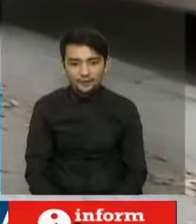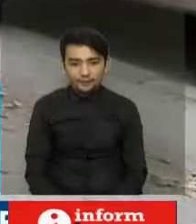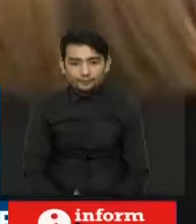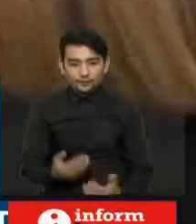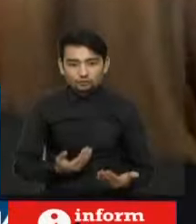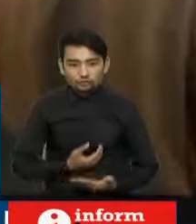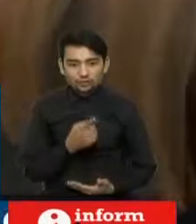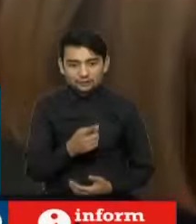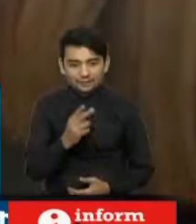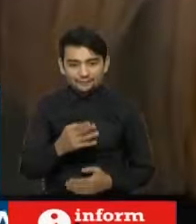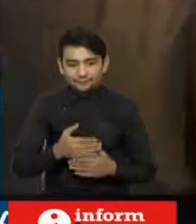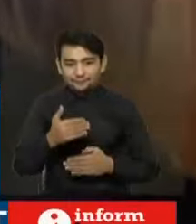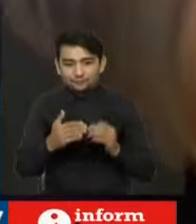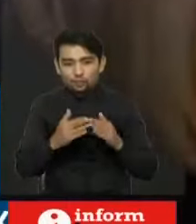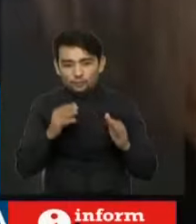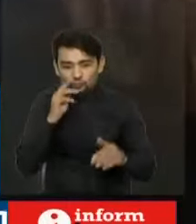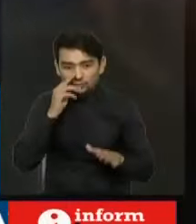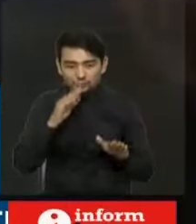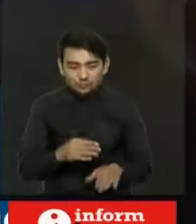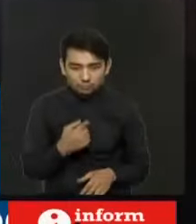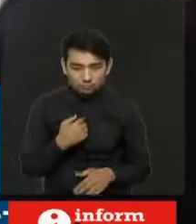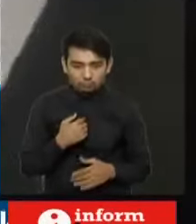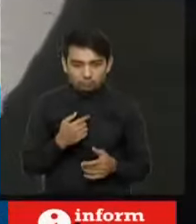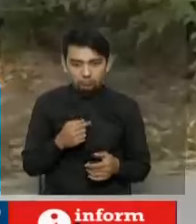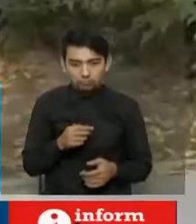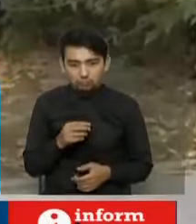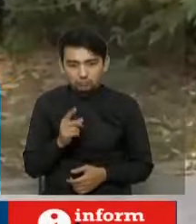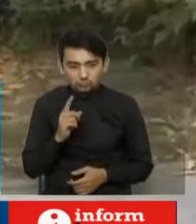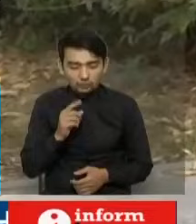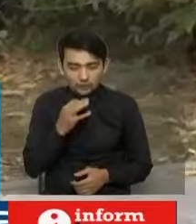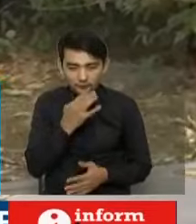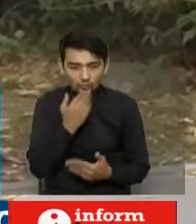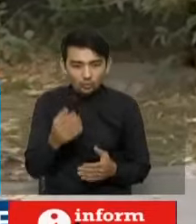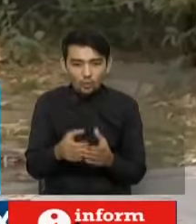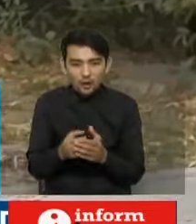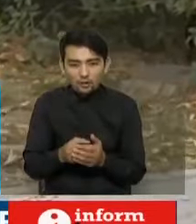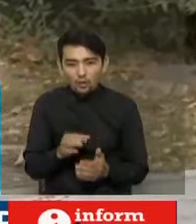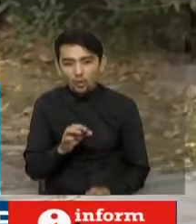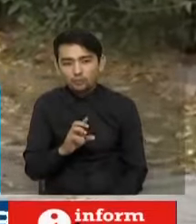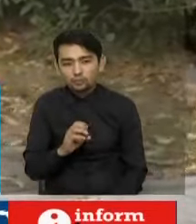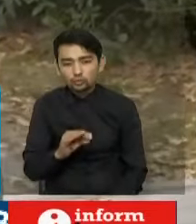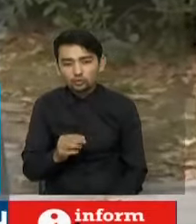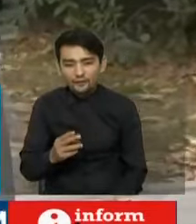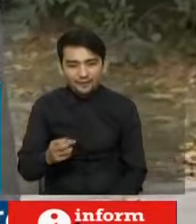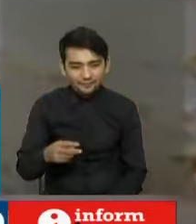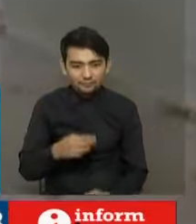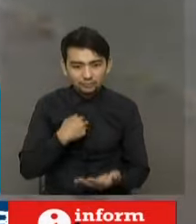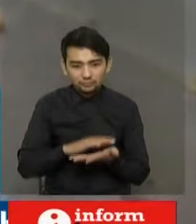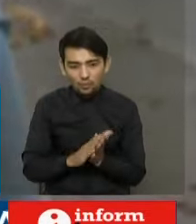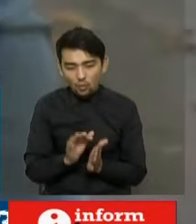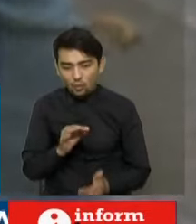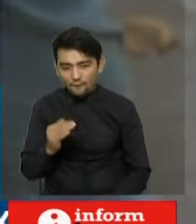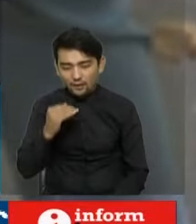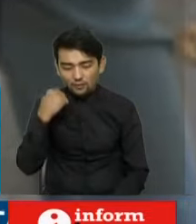Жители одного из многоквартирных домов в Шымкенте недовольны работой обслуживающей компании, с которой, как они утверждают, не заключали официальный